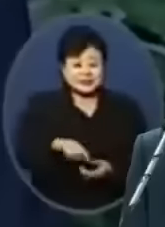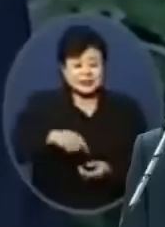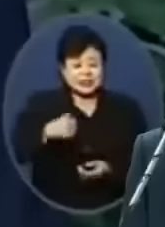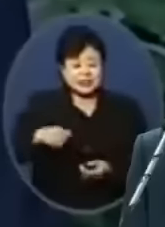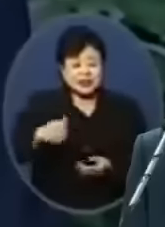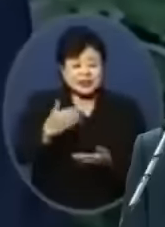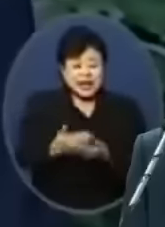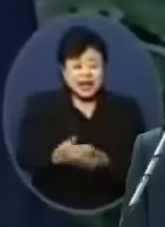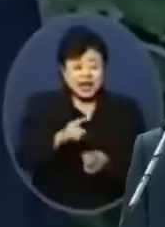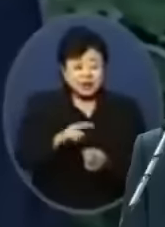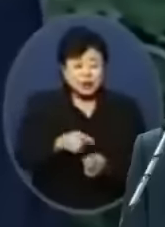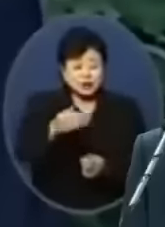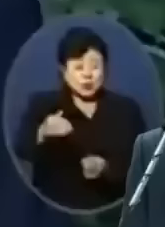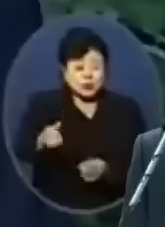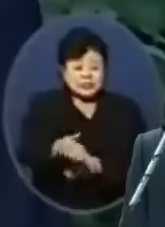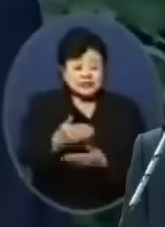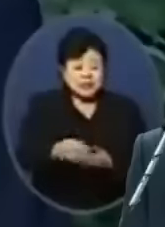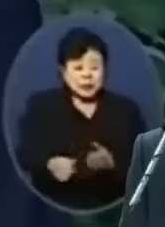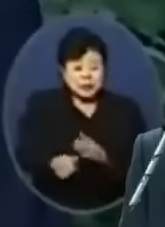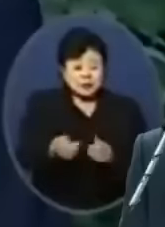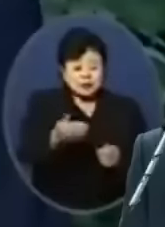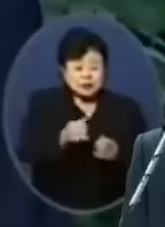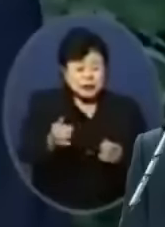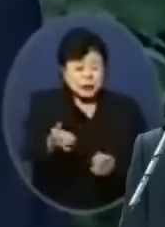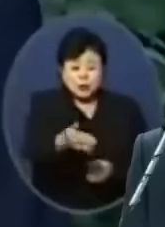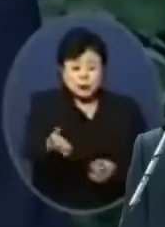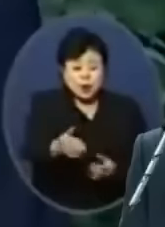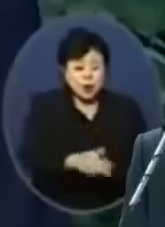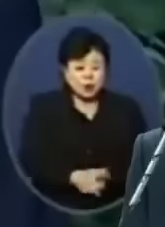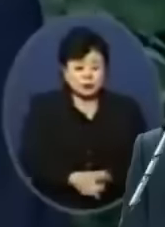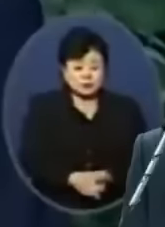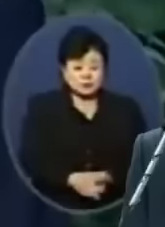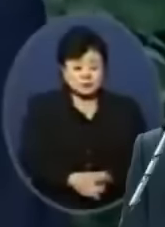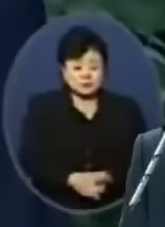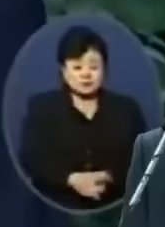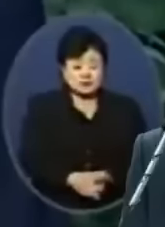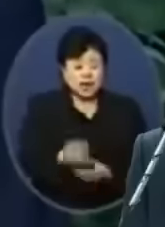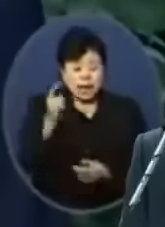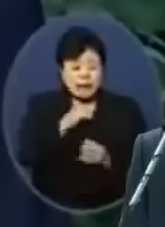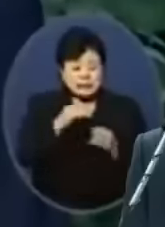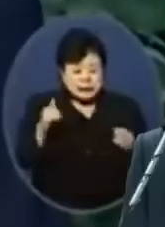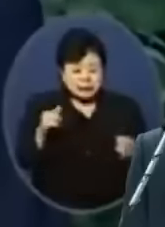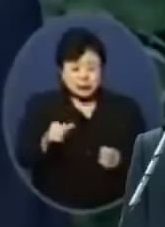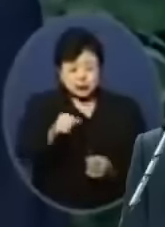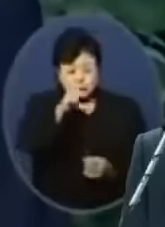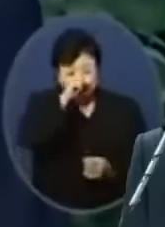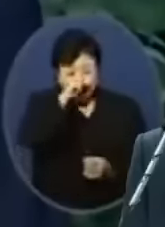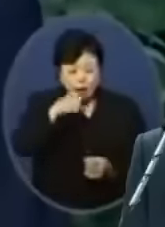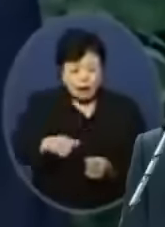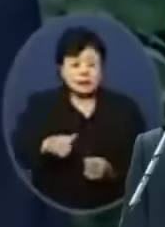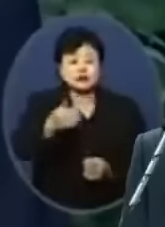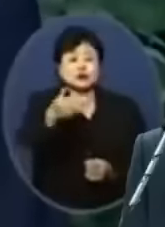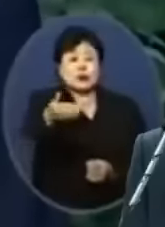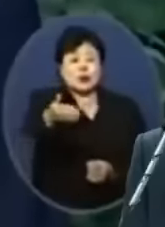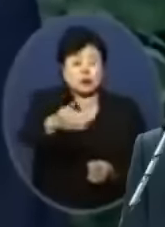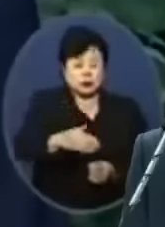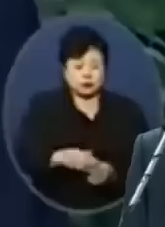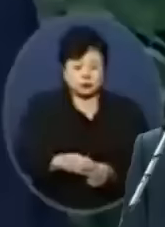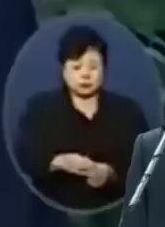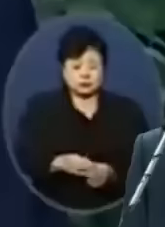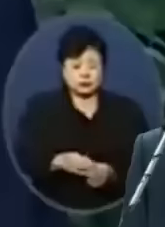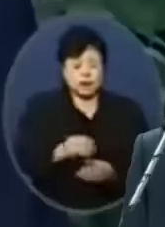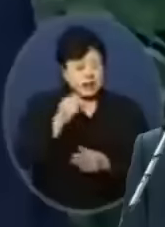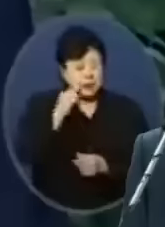떡을 달라 하면 돌을 주며 생선을 달라 하면 뱀을 줄 자가 있겠는가? 너희가 악할지라도 자식에게 좋은 것 줄 줄 알거든